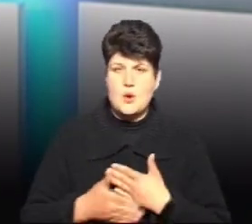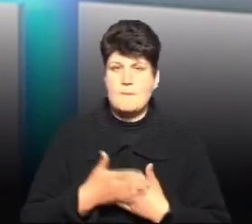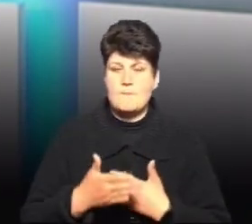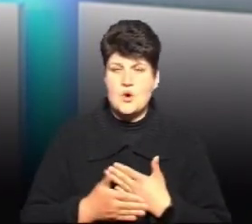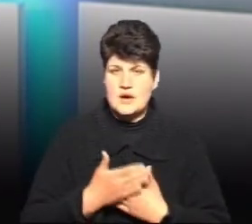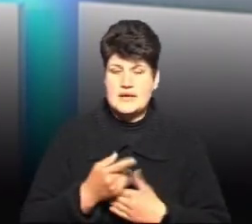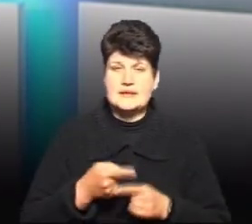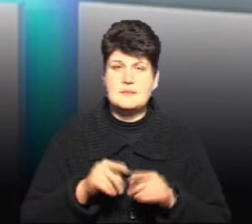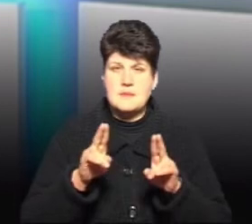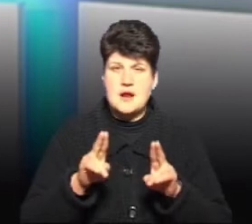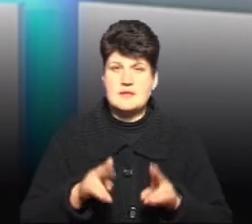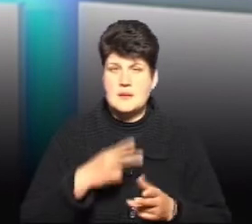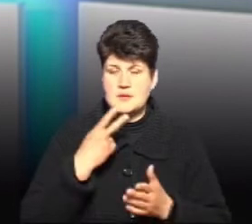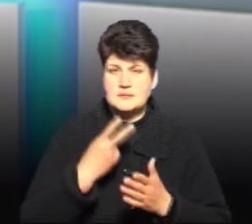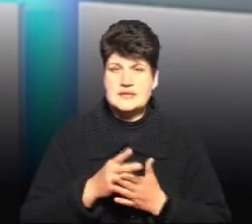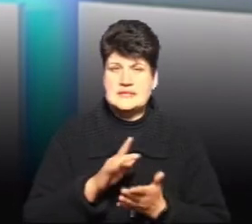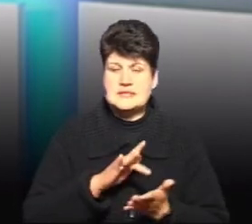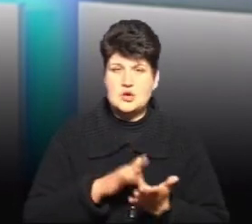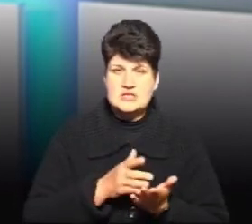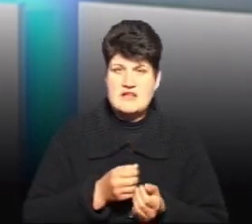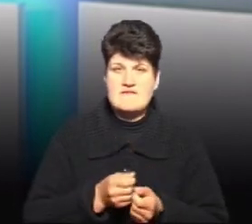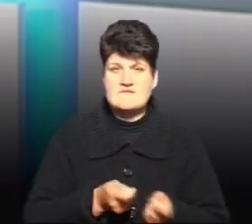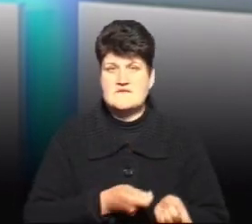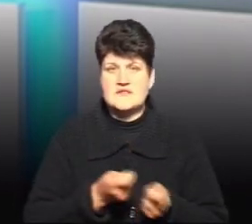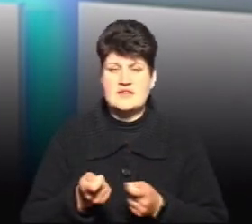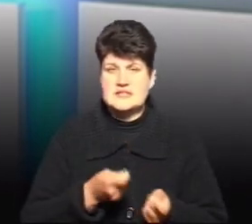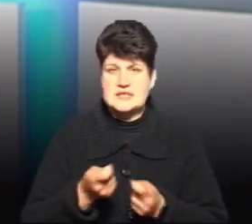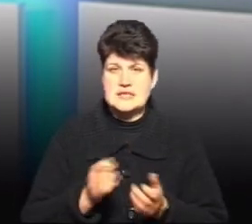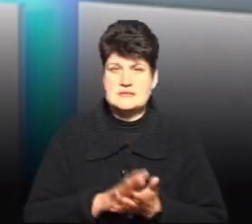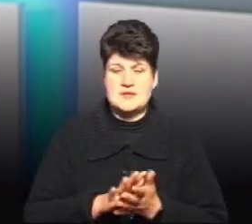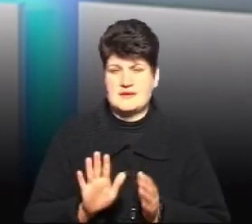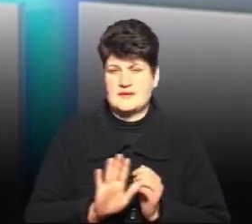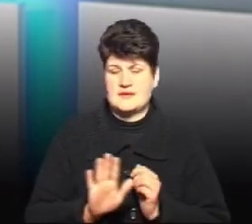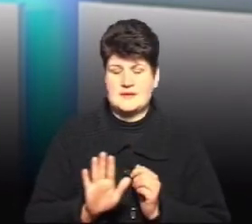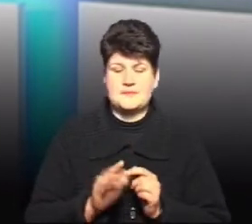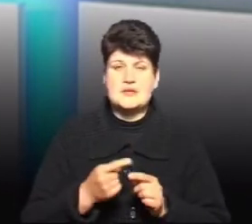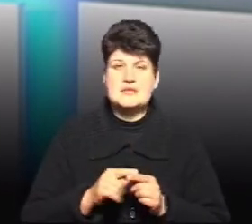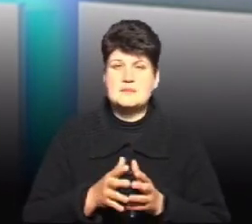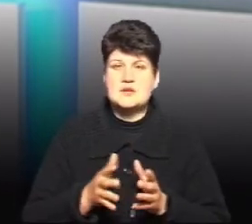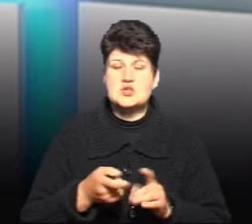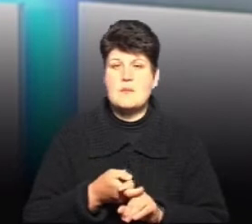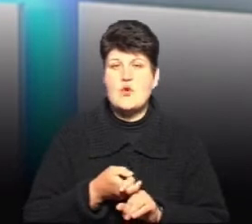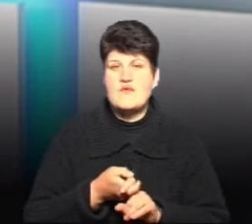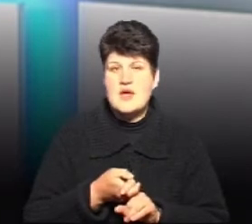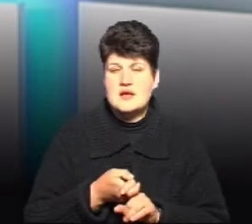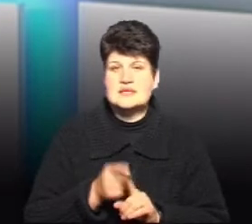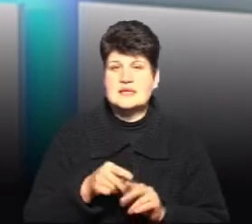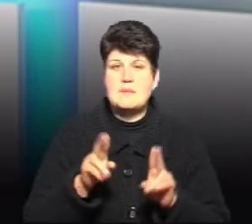наприклад, централізоване вивезення сміття, так? Ні, це більше, напевно, пов'язано тими правилами, знову